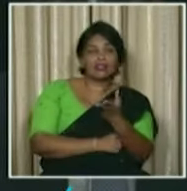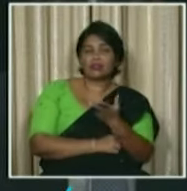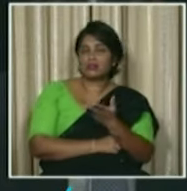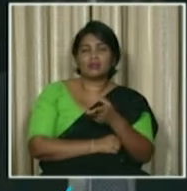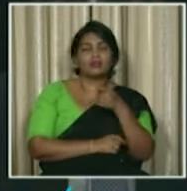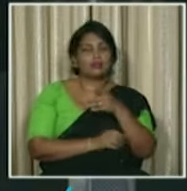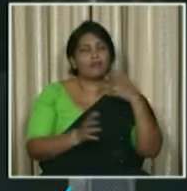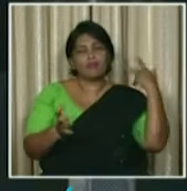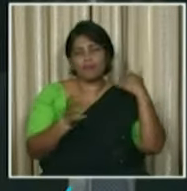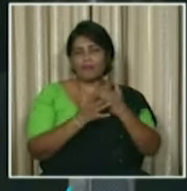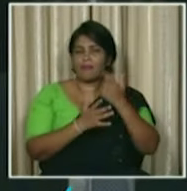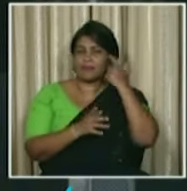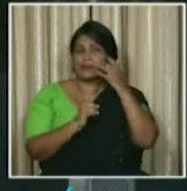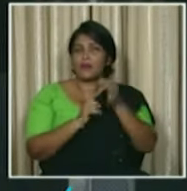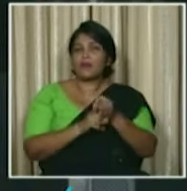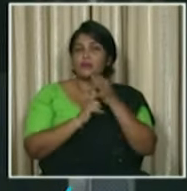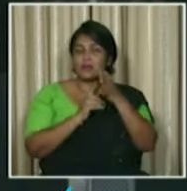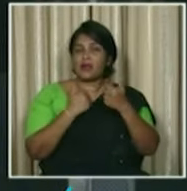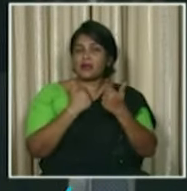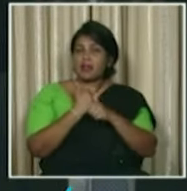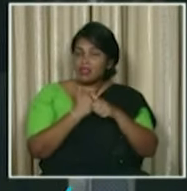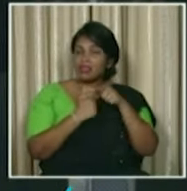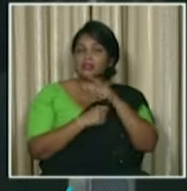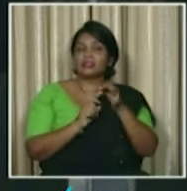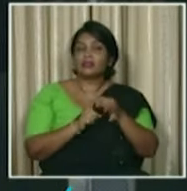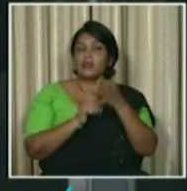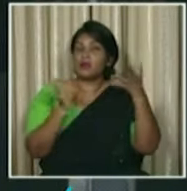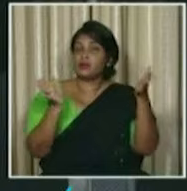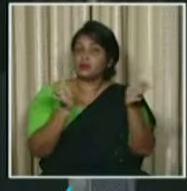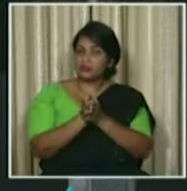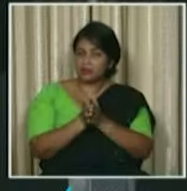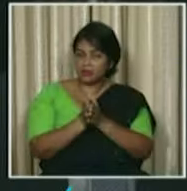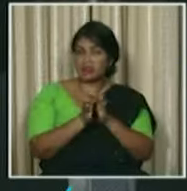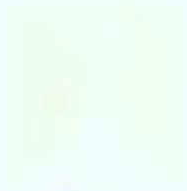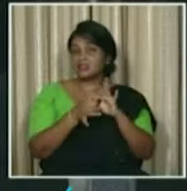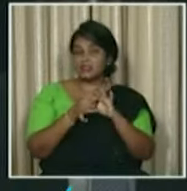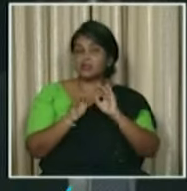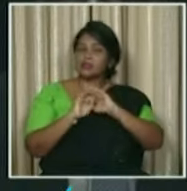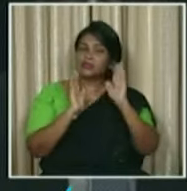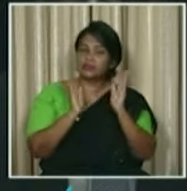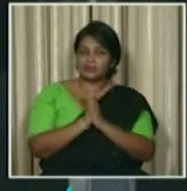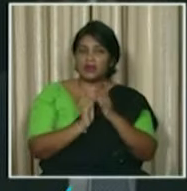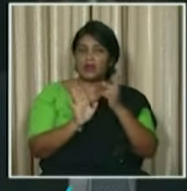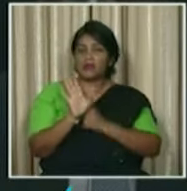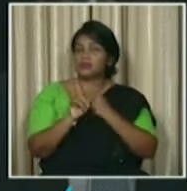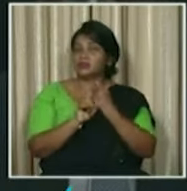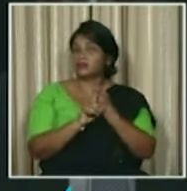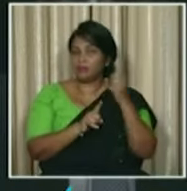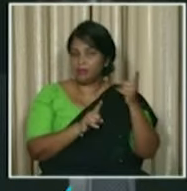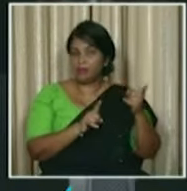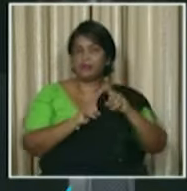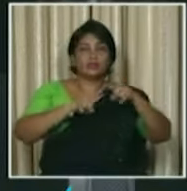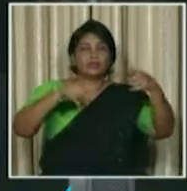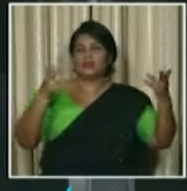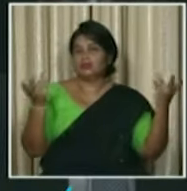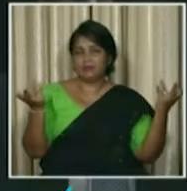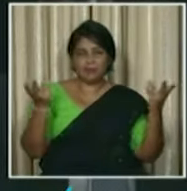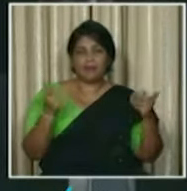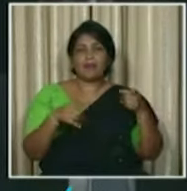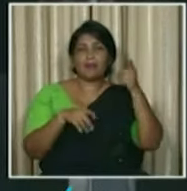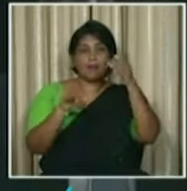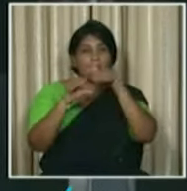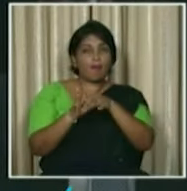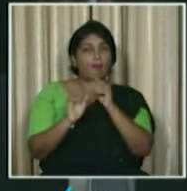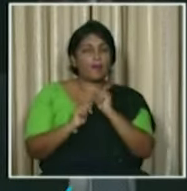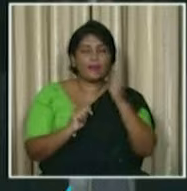මේ ඉතිහාසයේ දන්නව ප්‍රේමදාස හදපු ගෝලියෙක් සහ ප්‍රේමදාසත් එක්ක තියෙන සම්බන්ධතා සේරම යසසුරි කස්තුරි ආරච්චි වෙන කාත් එක්කවත් නෑ. ඉතින් ඉන්න තැන